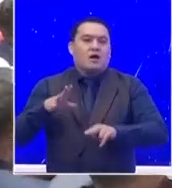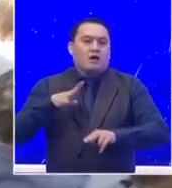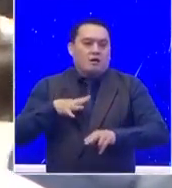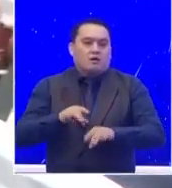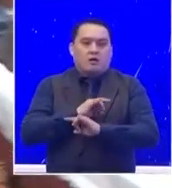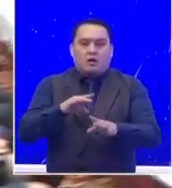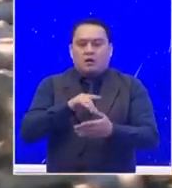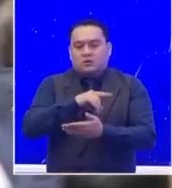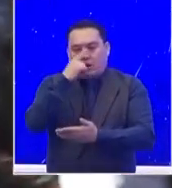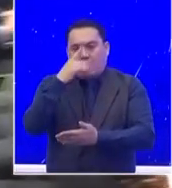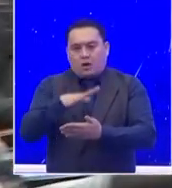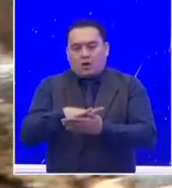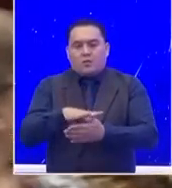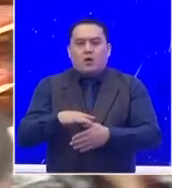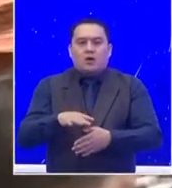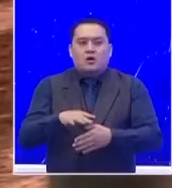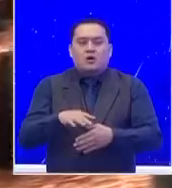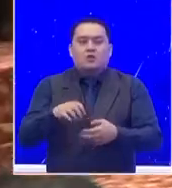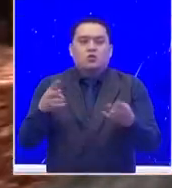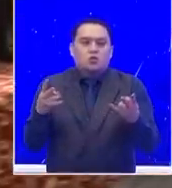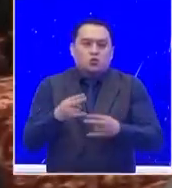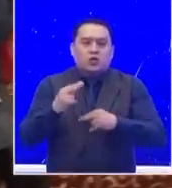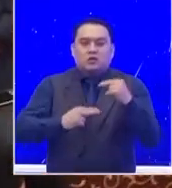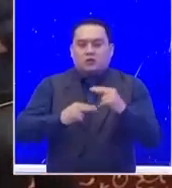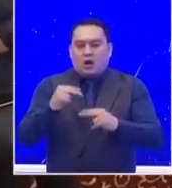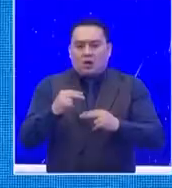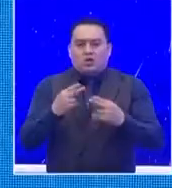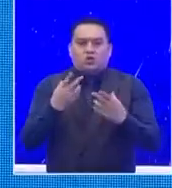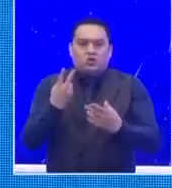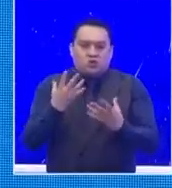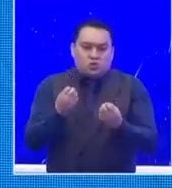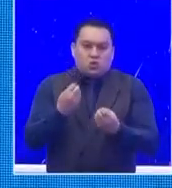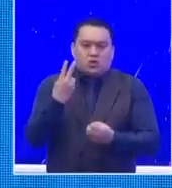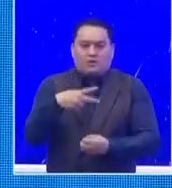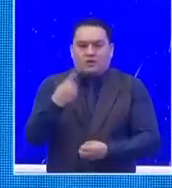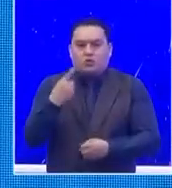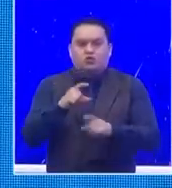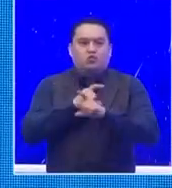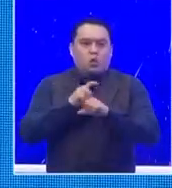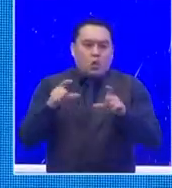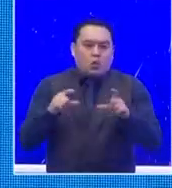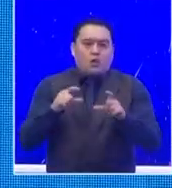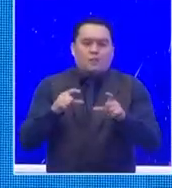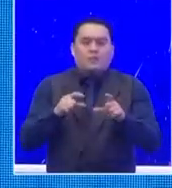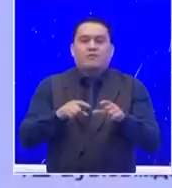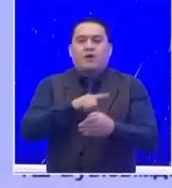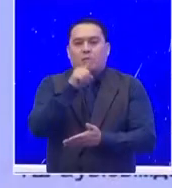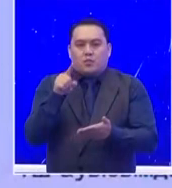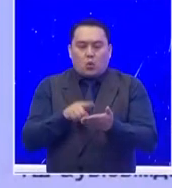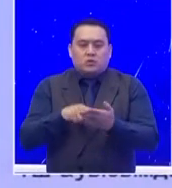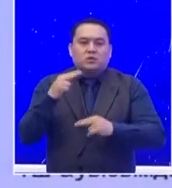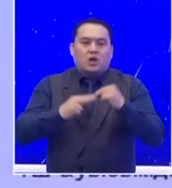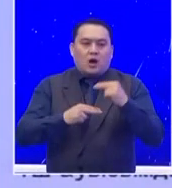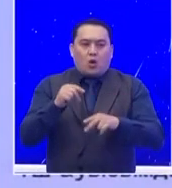отметил в своей речи Амандык Баталов, назрела необходимость строительства еще 21 школы. Также прорабатывается вопрос